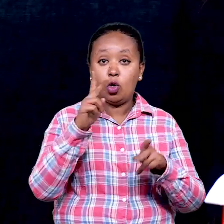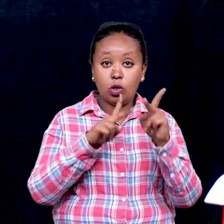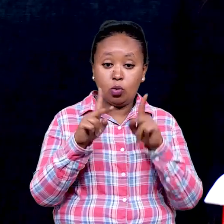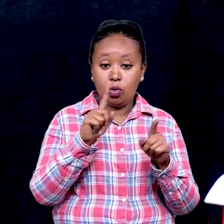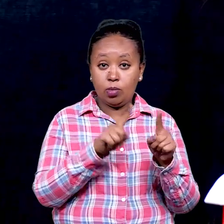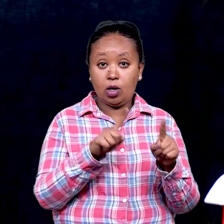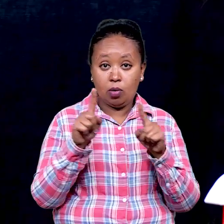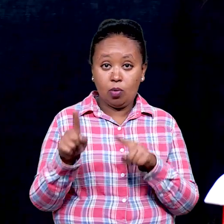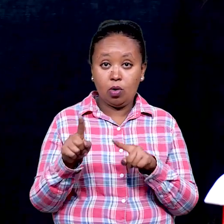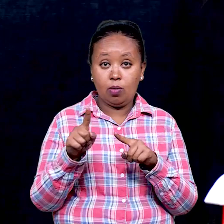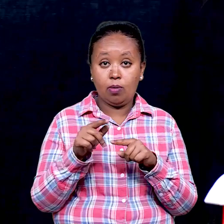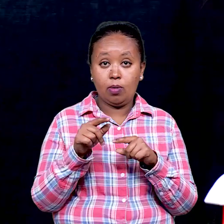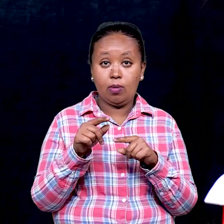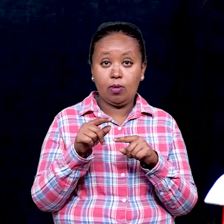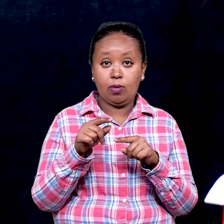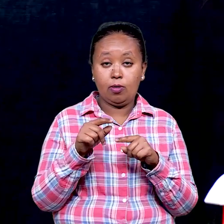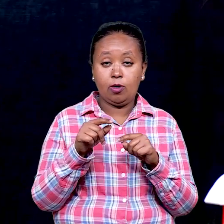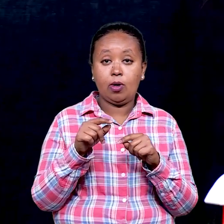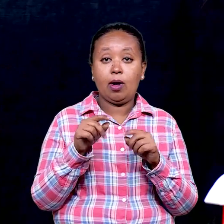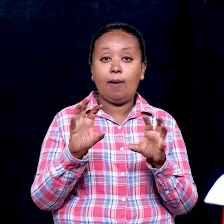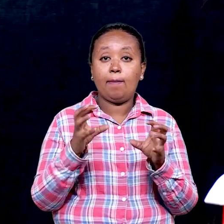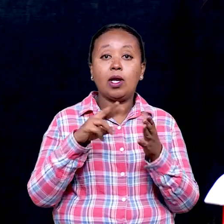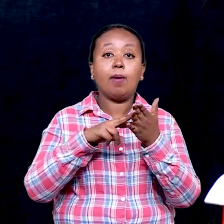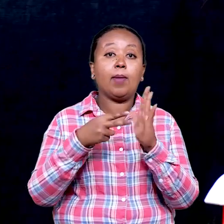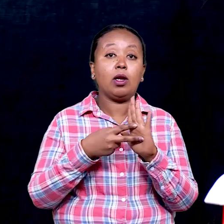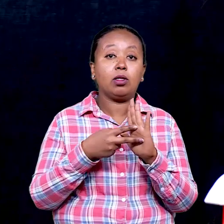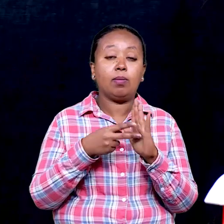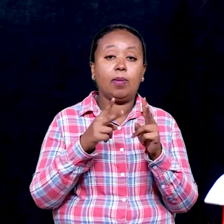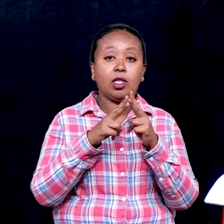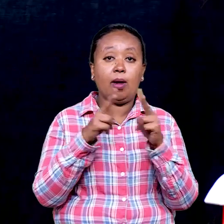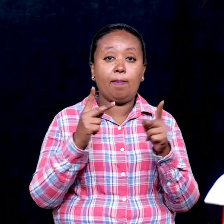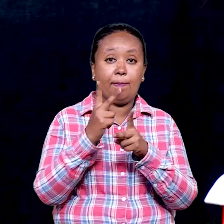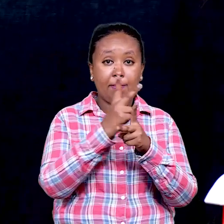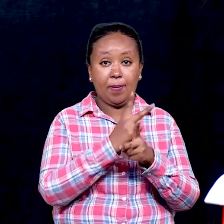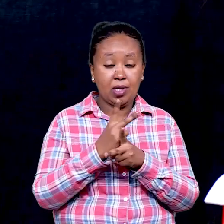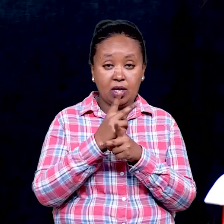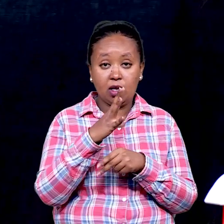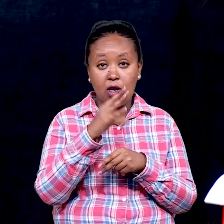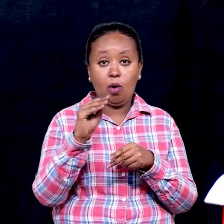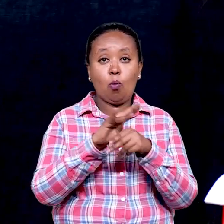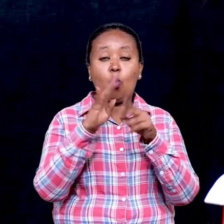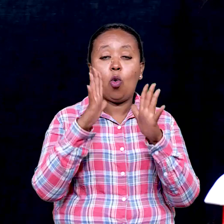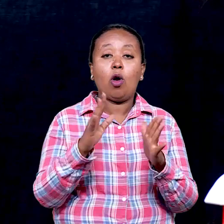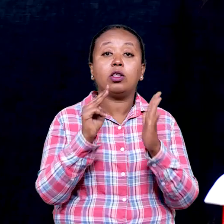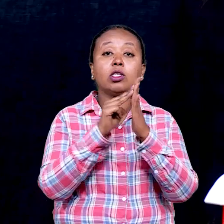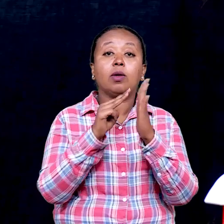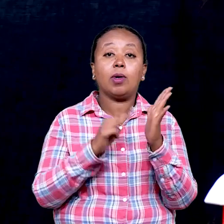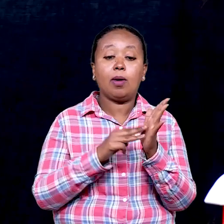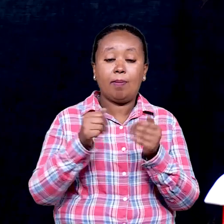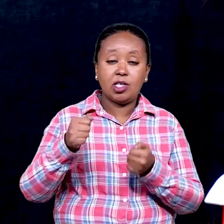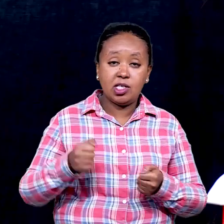ደግሞ እንዴ ሚዲያ እኮ ማለት እኮ ባይዞ በጣም በጥንቃቄና በሞያዊ ስነ ምግባር